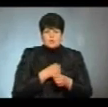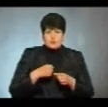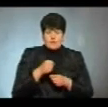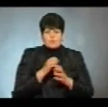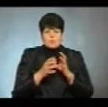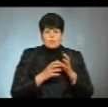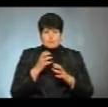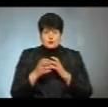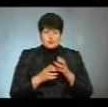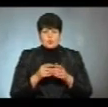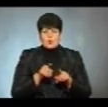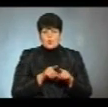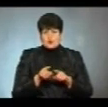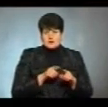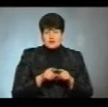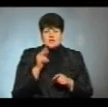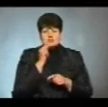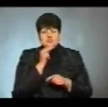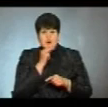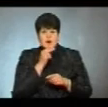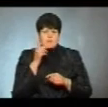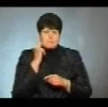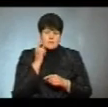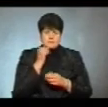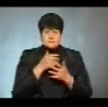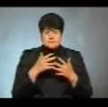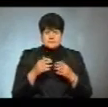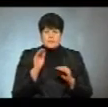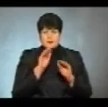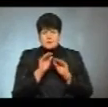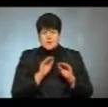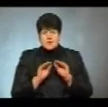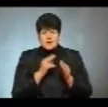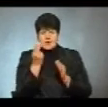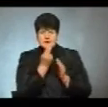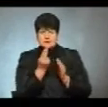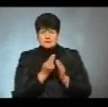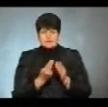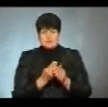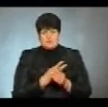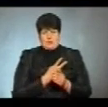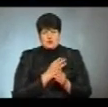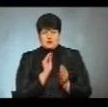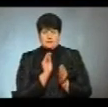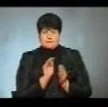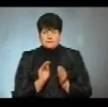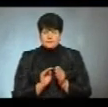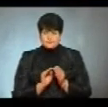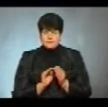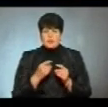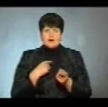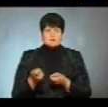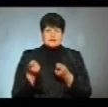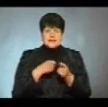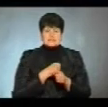огірки, м'ясні консерви, мед, чай, засоби гігієни. Ящики прикрасили великодніми малюнками з побажаннями. Я принесла